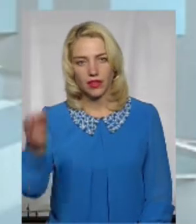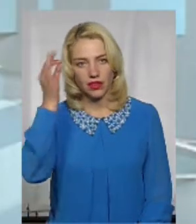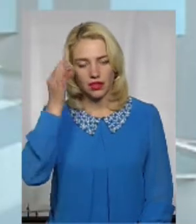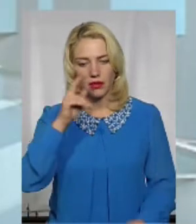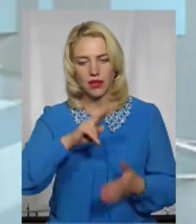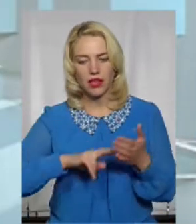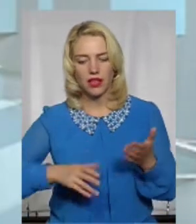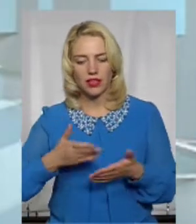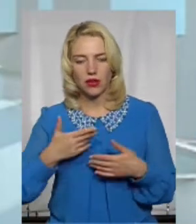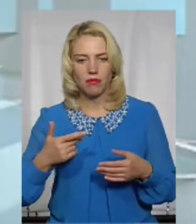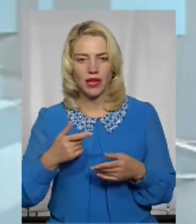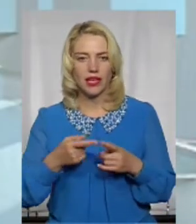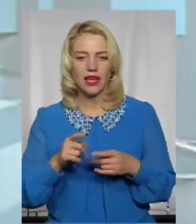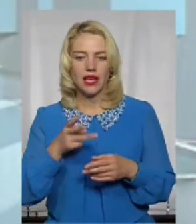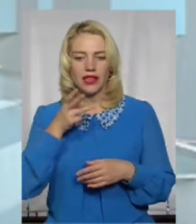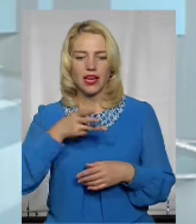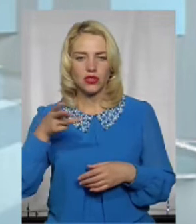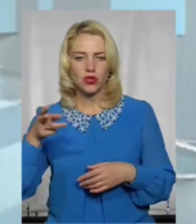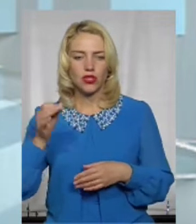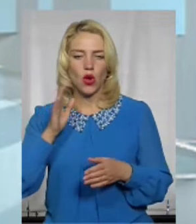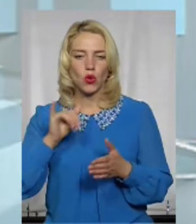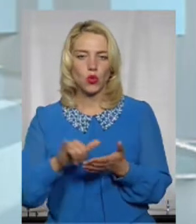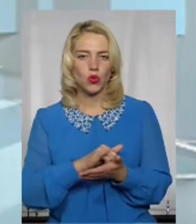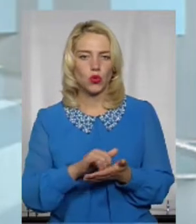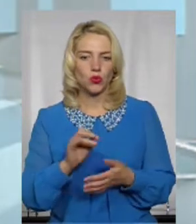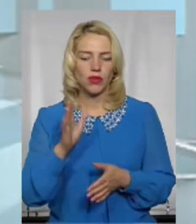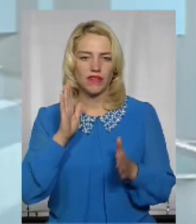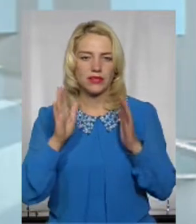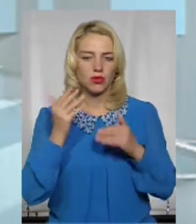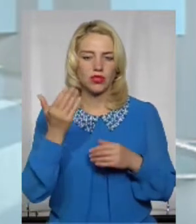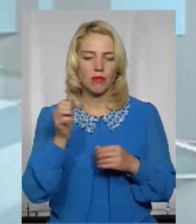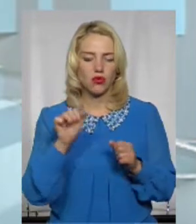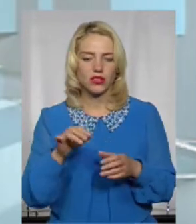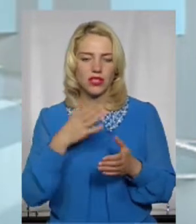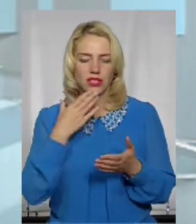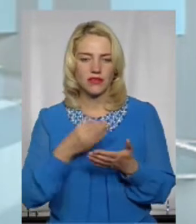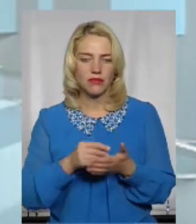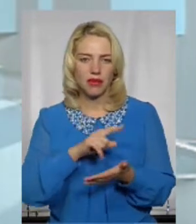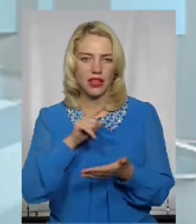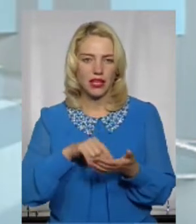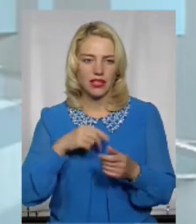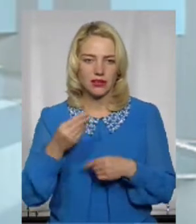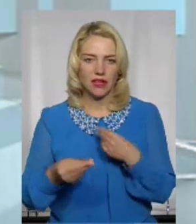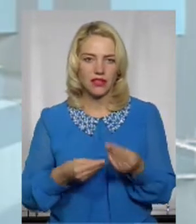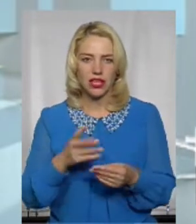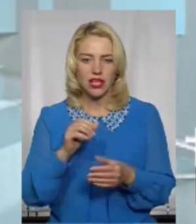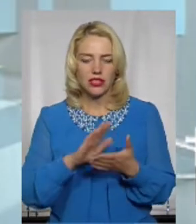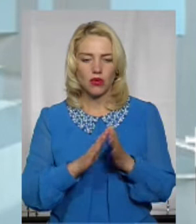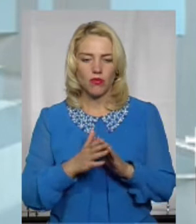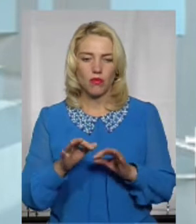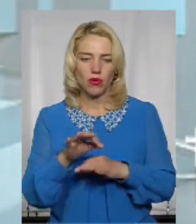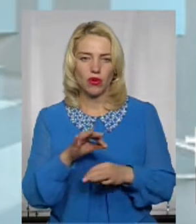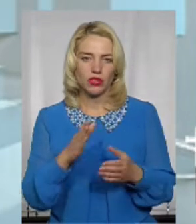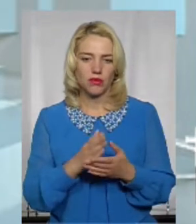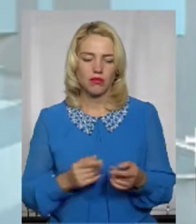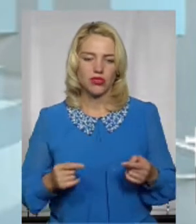Нагадаю, паралельно ми транслюємось у мережах YouTube і Facebook. Там ви можете продовжити ставити свої питання. І за умовами проєкту маємо